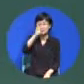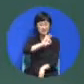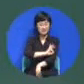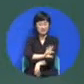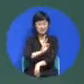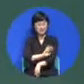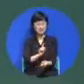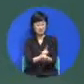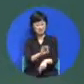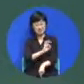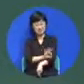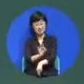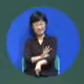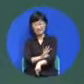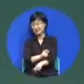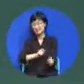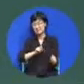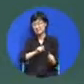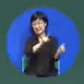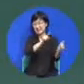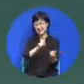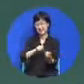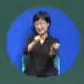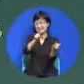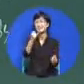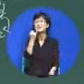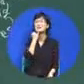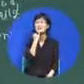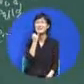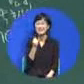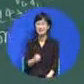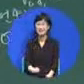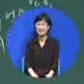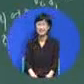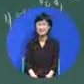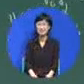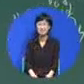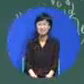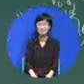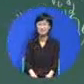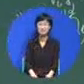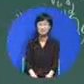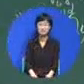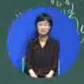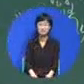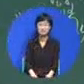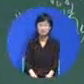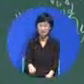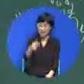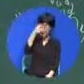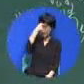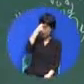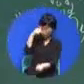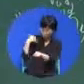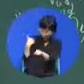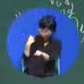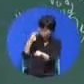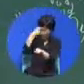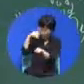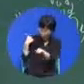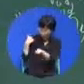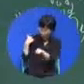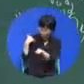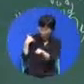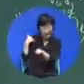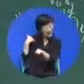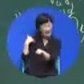잡으라 그냥. And if you are just casually meeting people and they're not in communication in prayer, just kick them